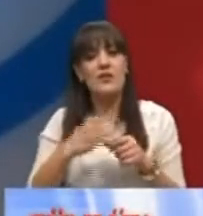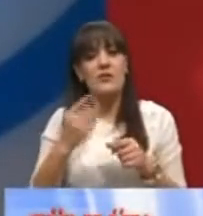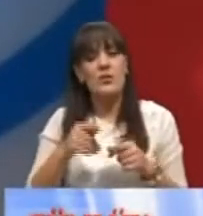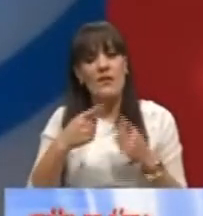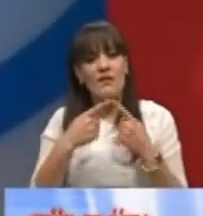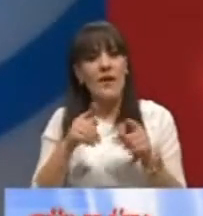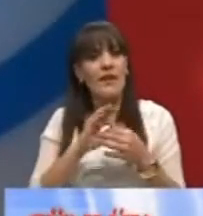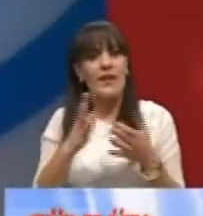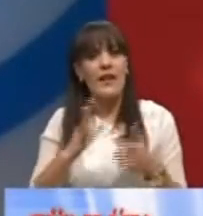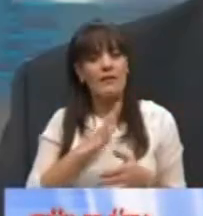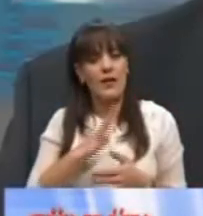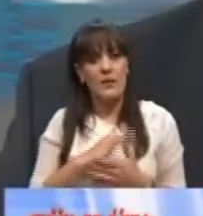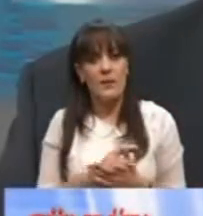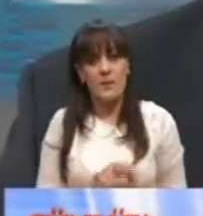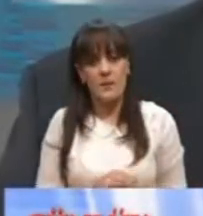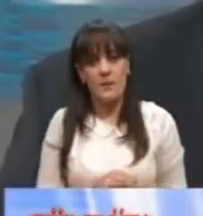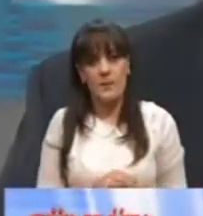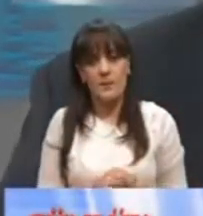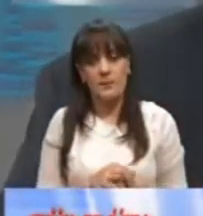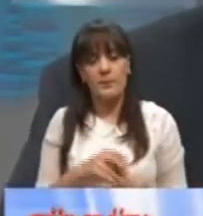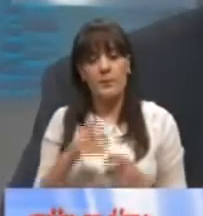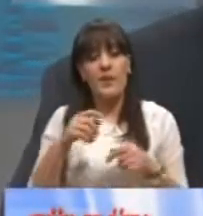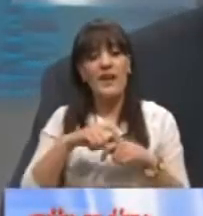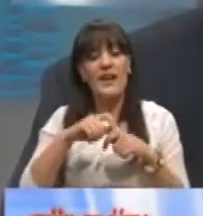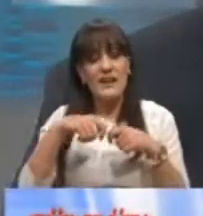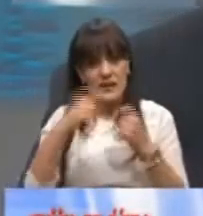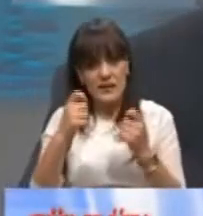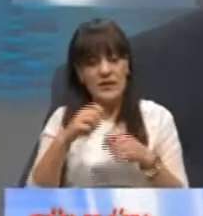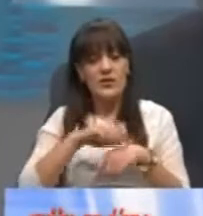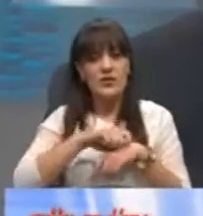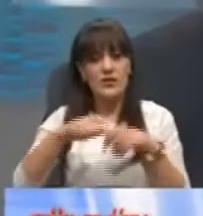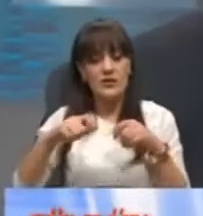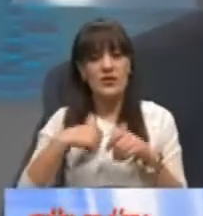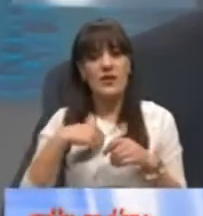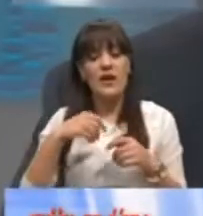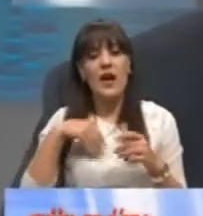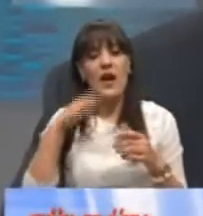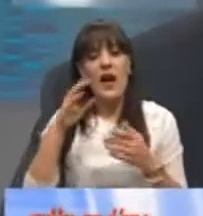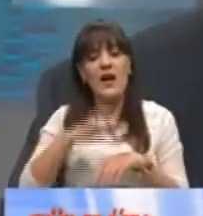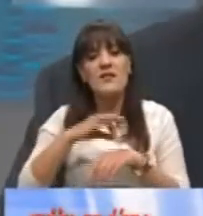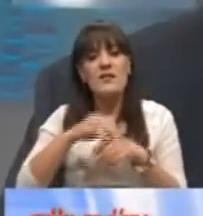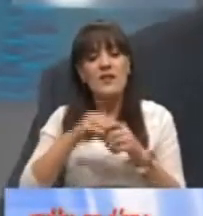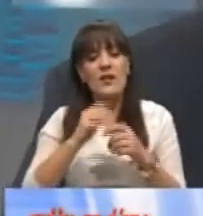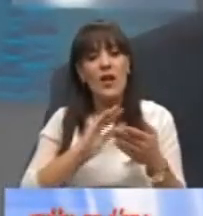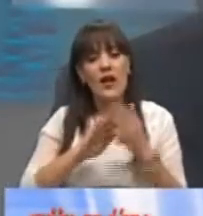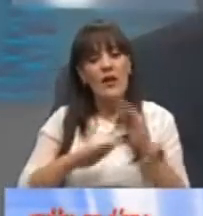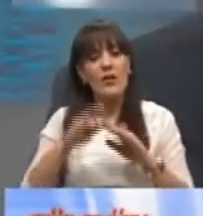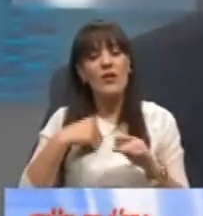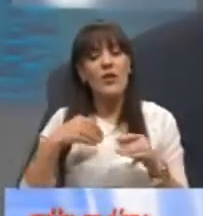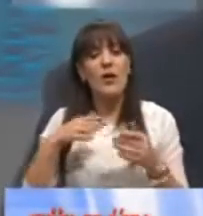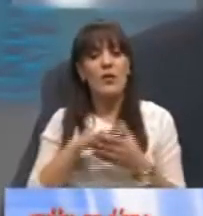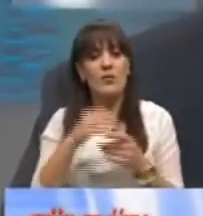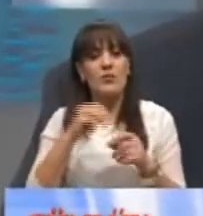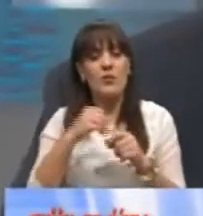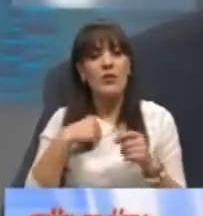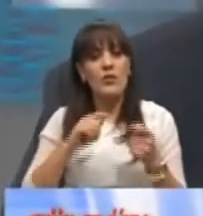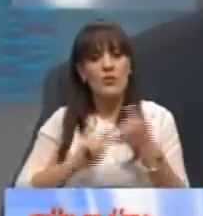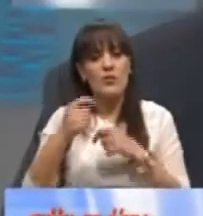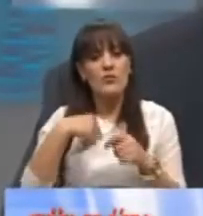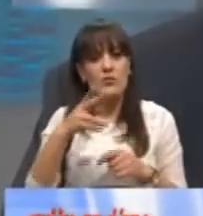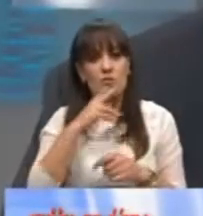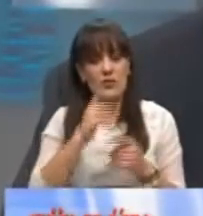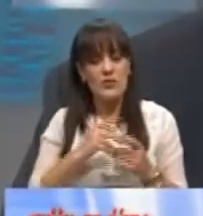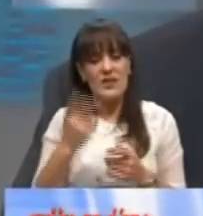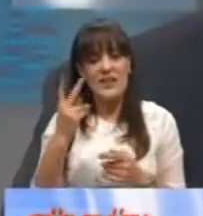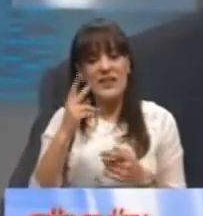bize biraz anlatır tabii mısınız? Tabii ki. Şimdi kırık ve çıkık hastanın uzunu kullanamamasıyla sonuçlanan ortopedi ve travmatolojinin iki ana